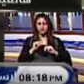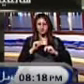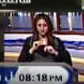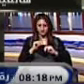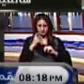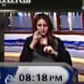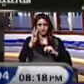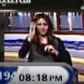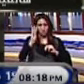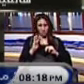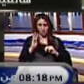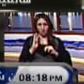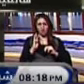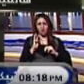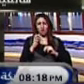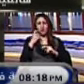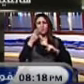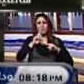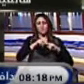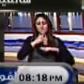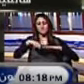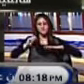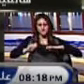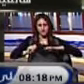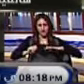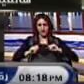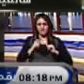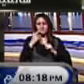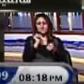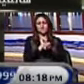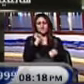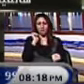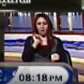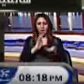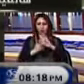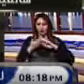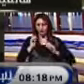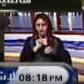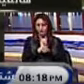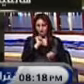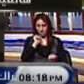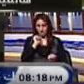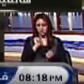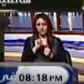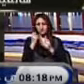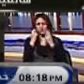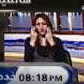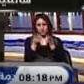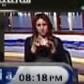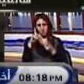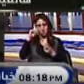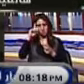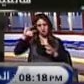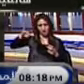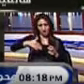كل المواقع الإلكترونية نشرت خبر إخلاء سبيله قبل ما القاضي نفسه يعلن خبر إخلاء سبيله. لكن في لو شفنا حضرتك إن مبارك